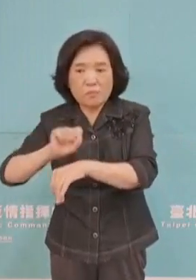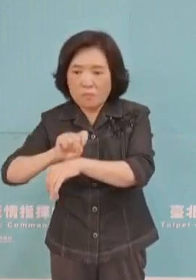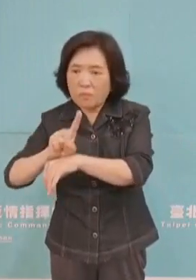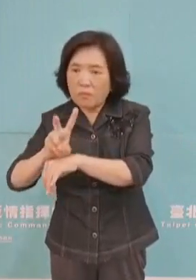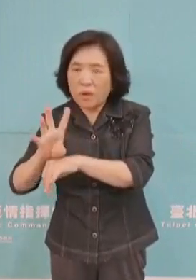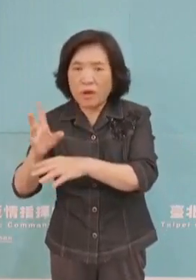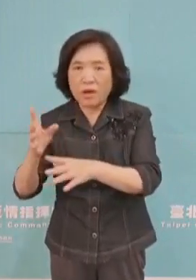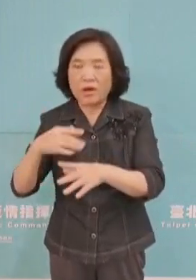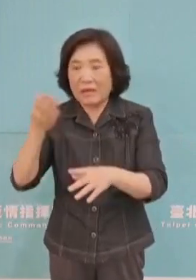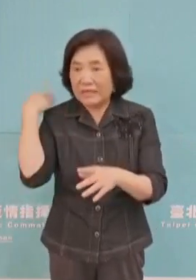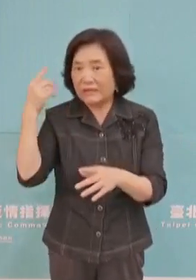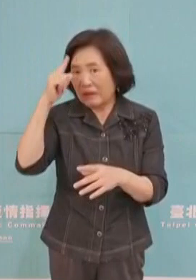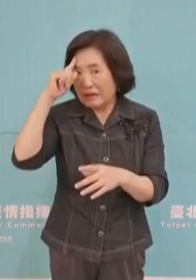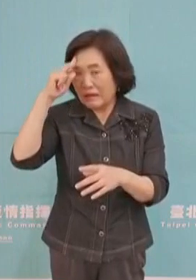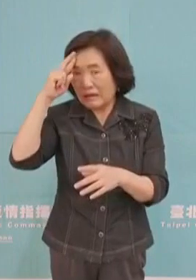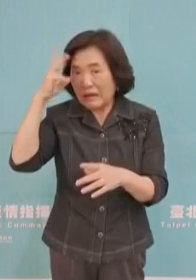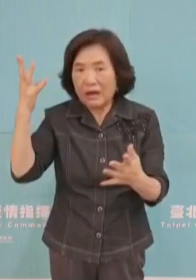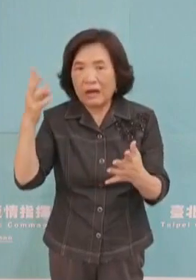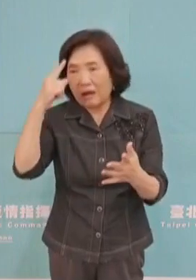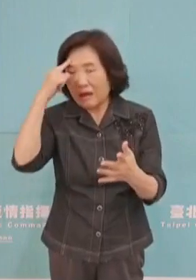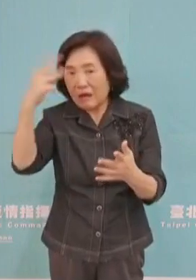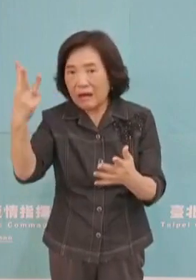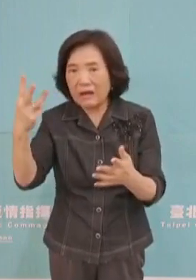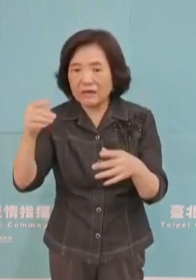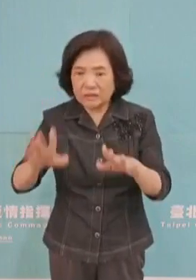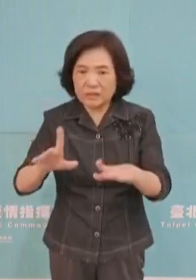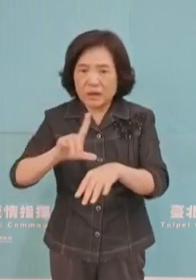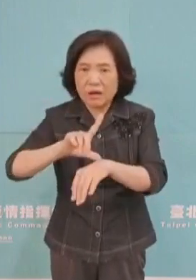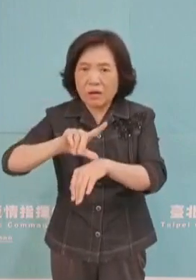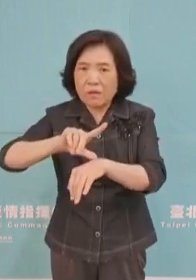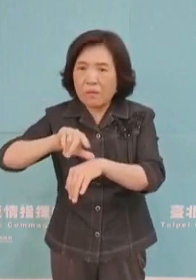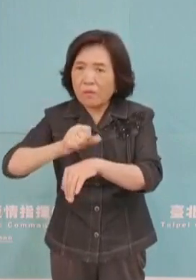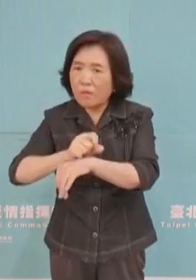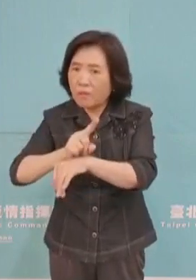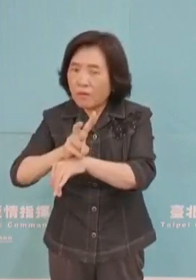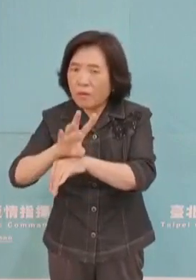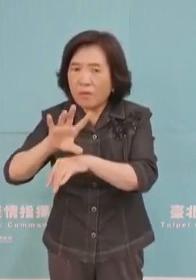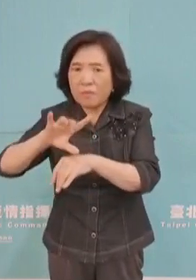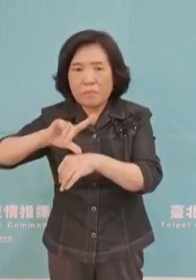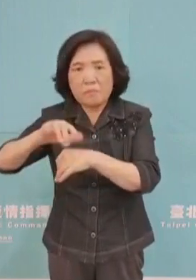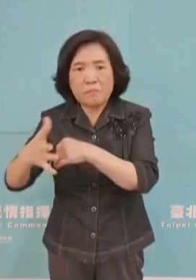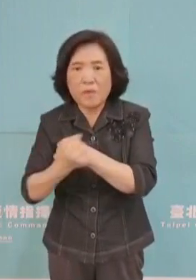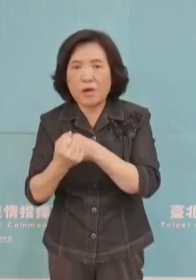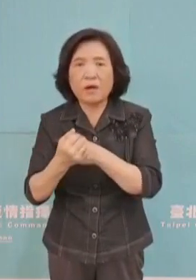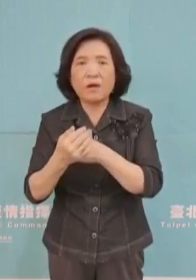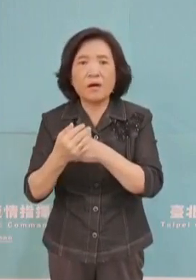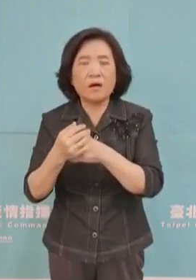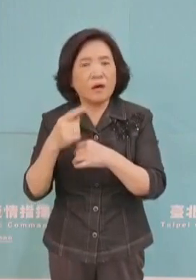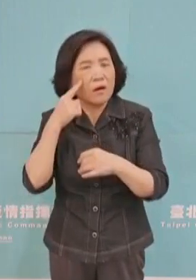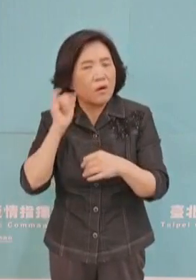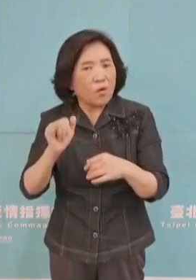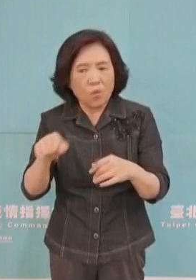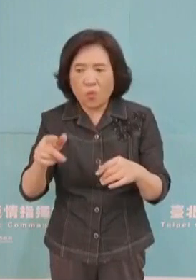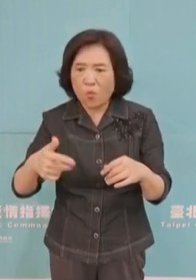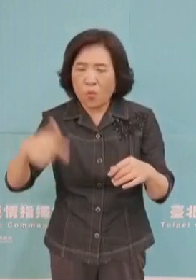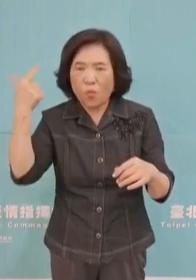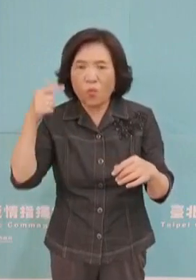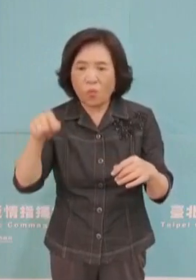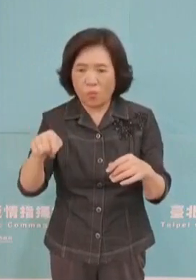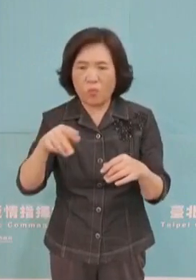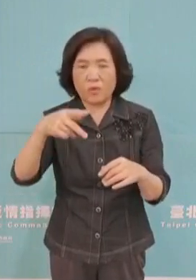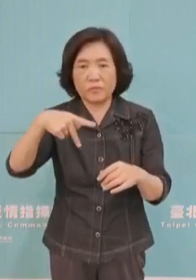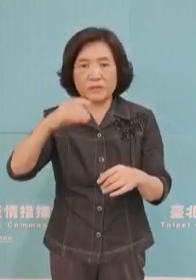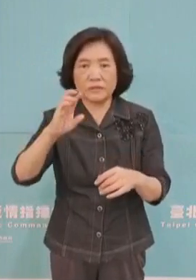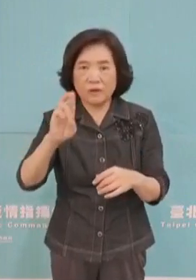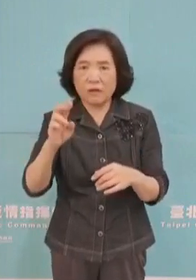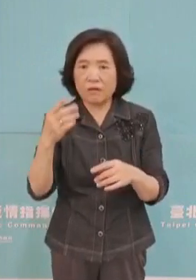哦要等三天才知道 PCR 结果哈，大大不同。所以快筛在目前的整个疫调的功能，你知